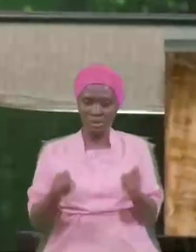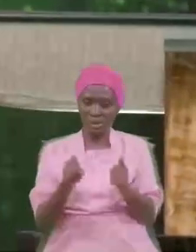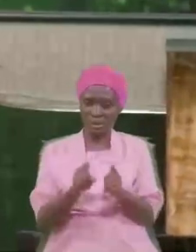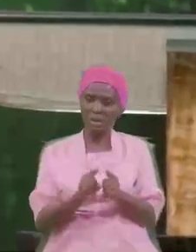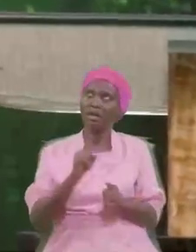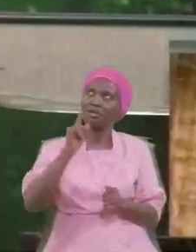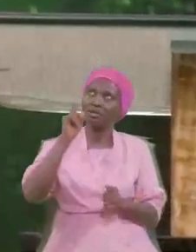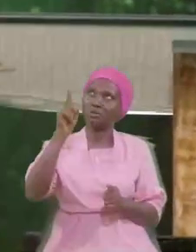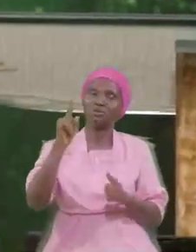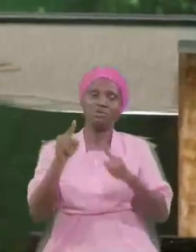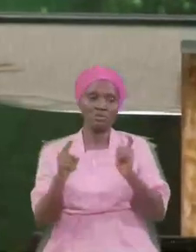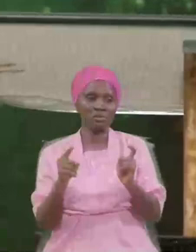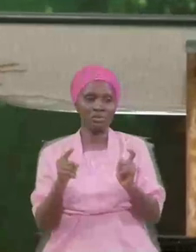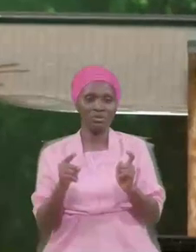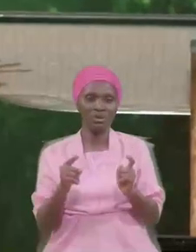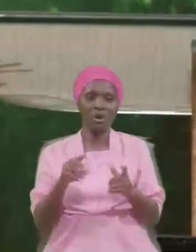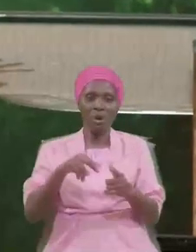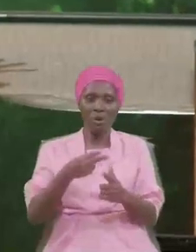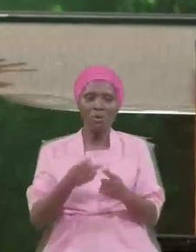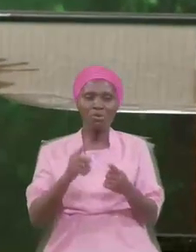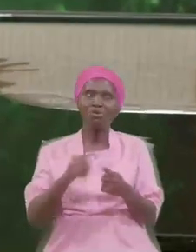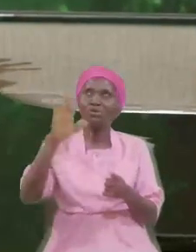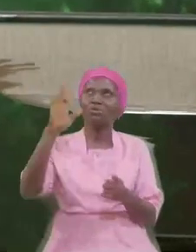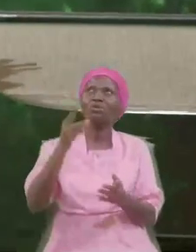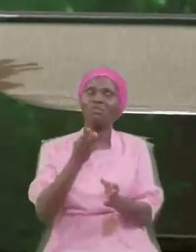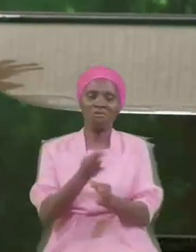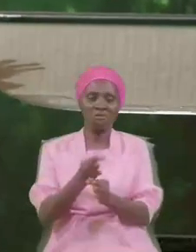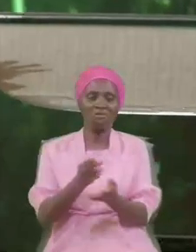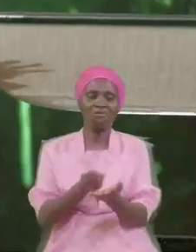fidélité t'environne.